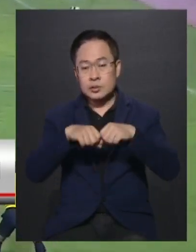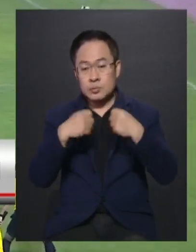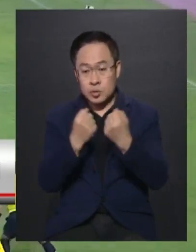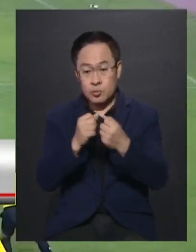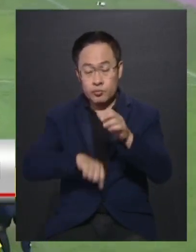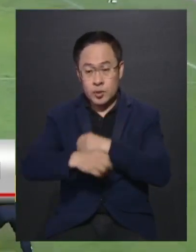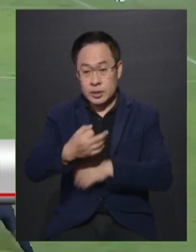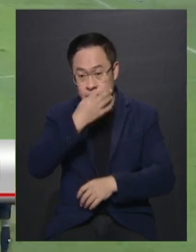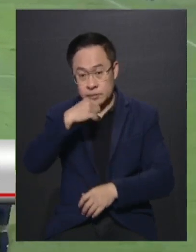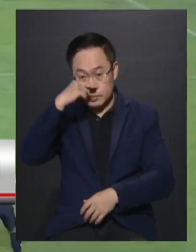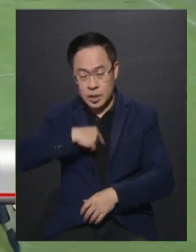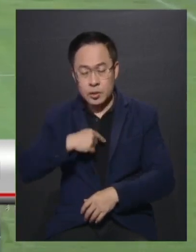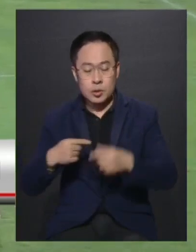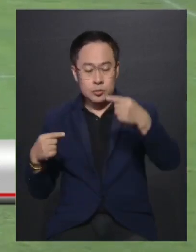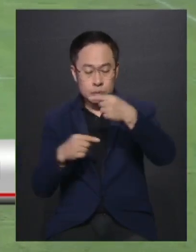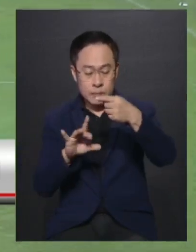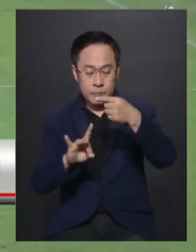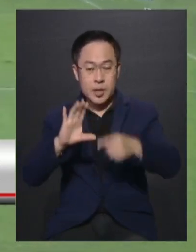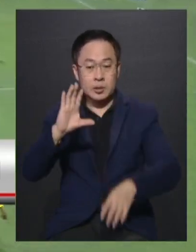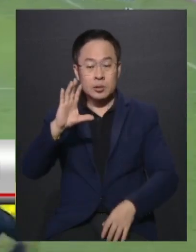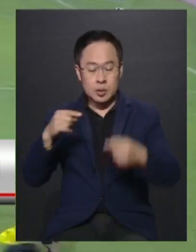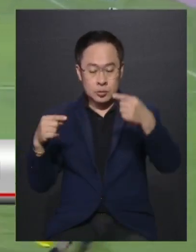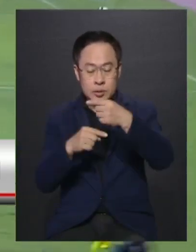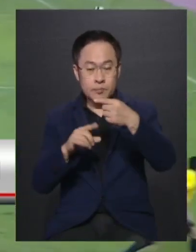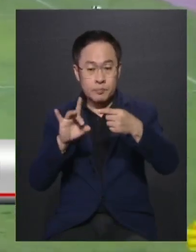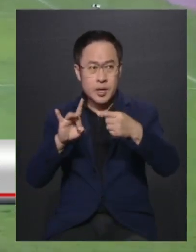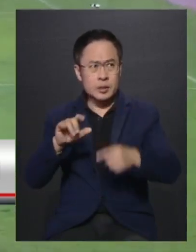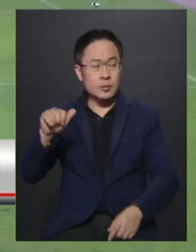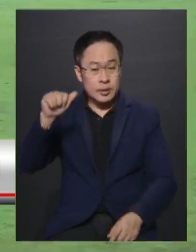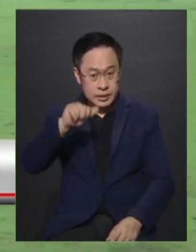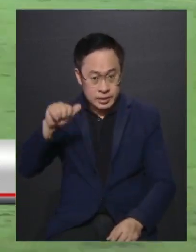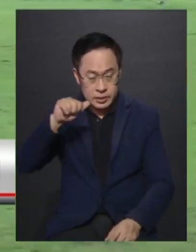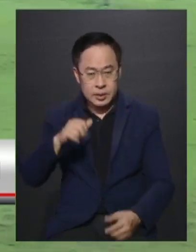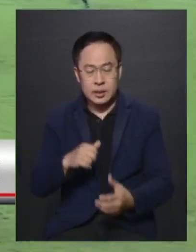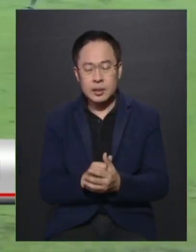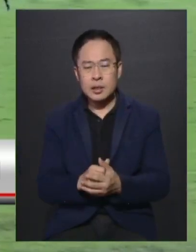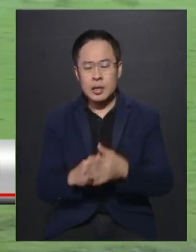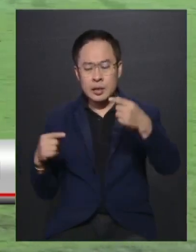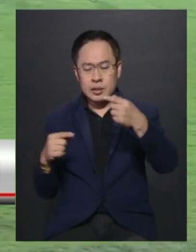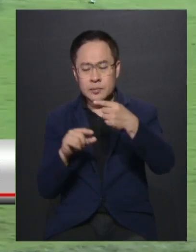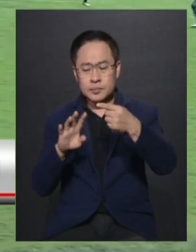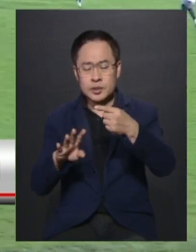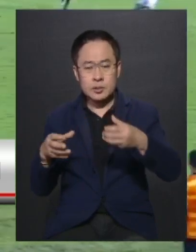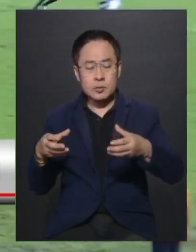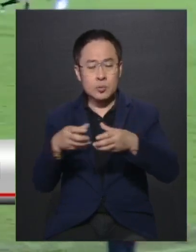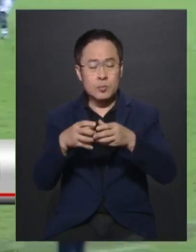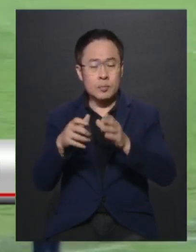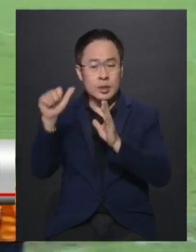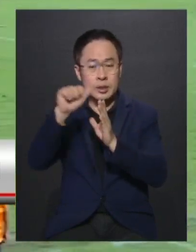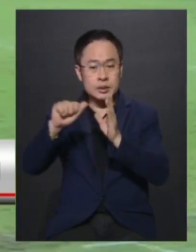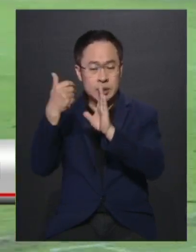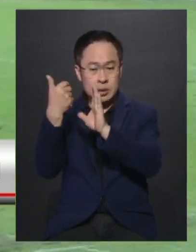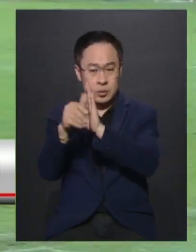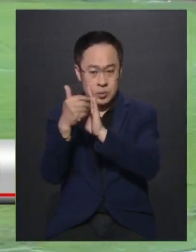8ของเอเชียและอันดับ4ของฝั่งเอเชียตะวันออกโดยการอบรมผู้ฝึกสอนระดับล